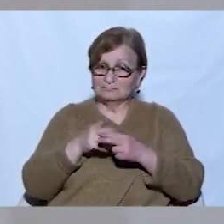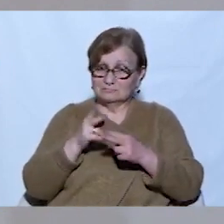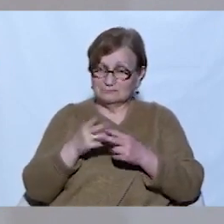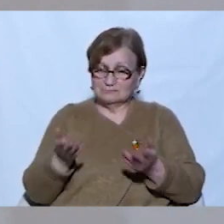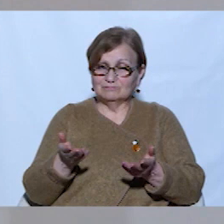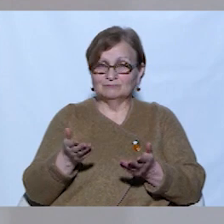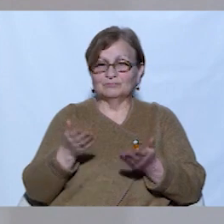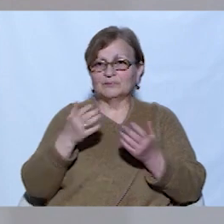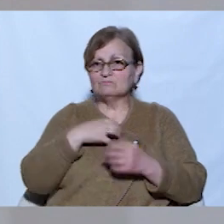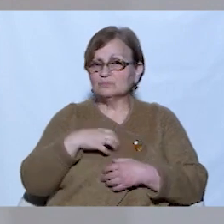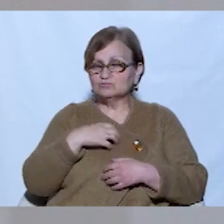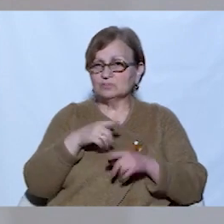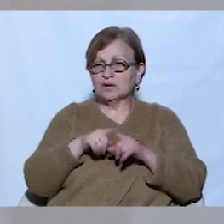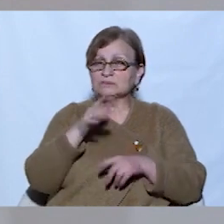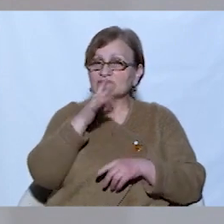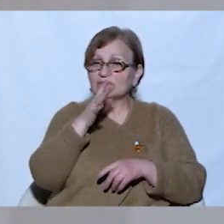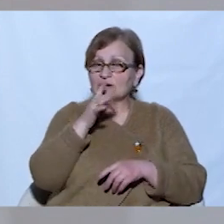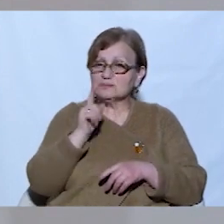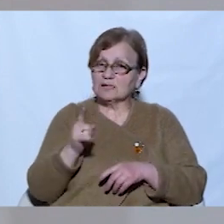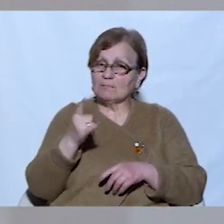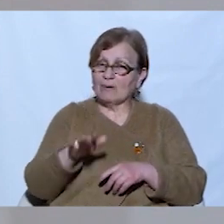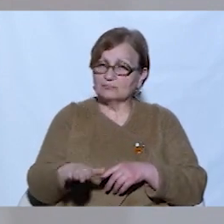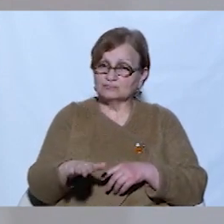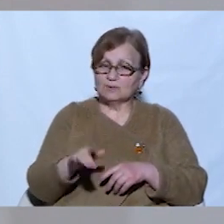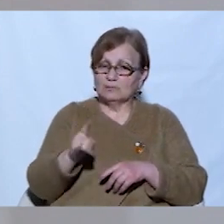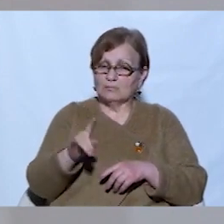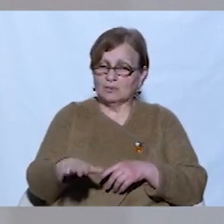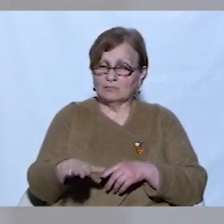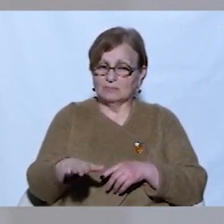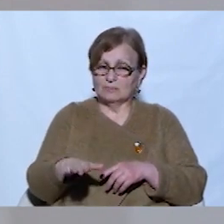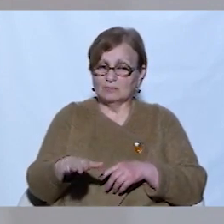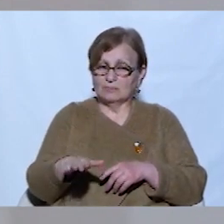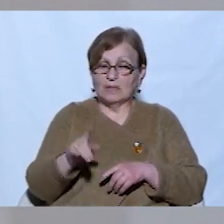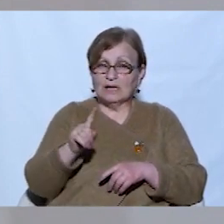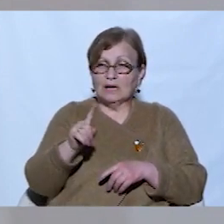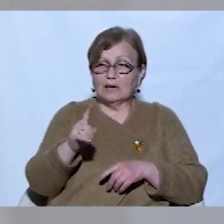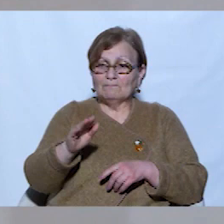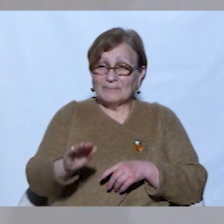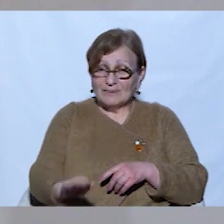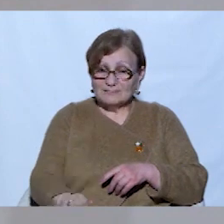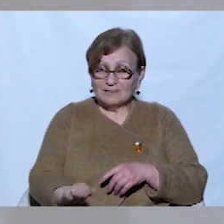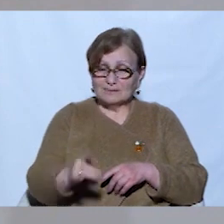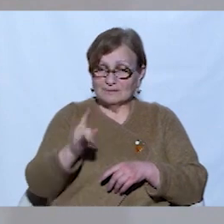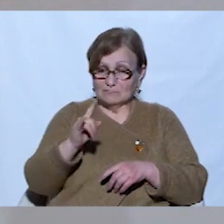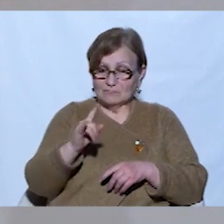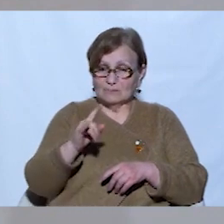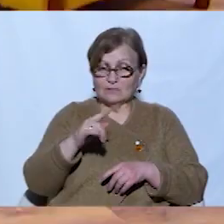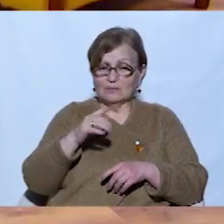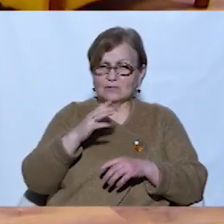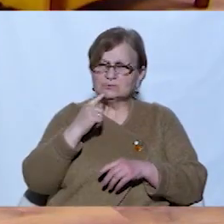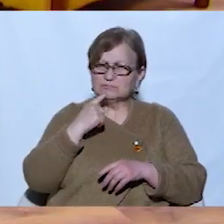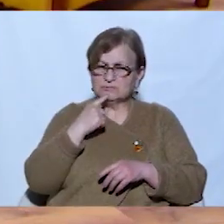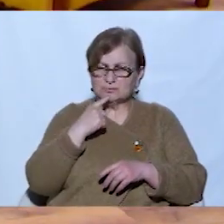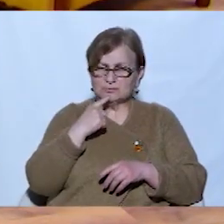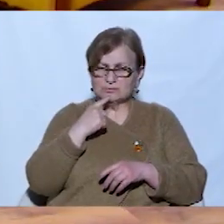გამომწვევი. ასევე არის მნიშვნელოვანი ასაკი ერთ-ერთი. ასაკის მიხედვითაც რაც უფრო დაბალ ასაკში ვართ, ქცევითი სირთულები